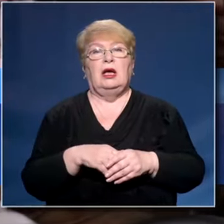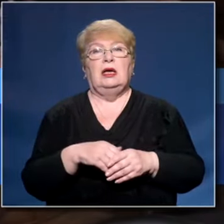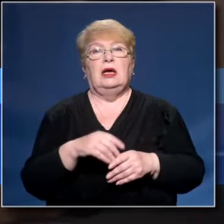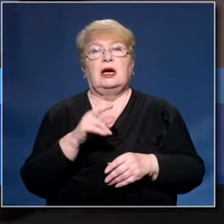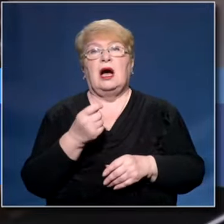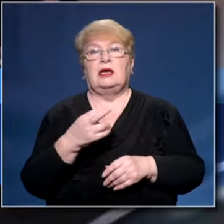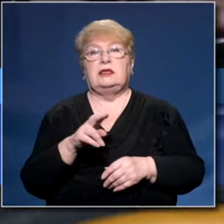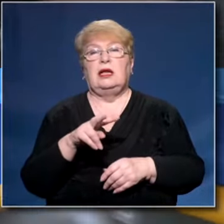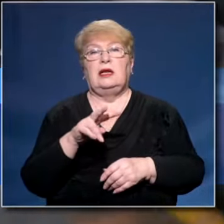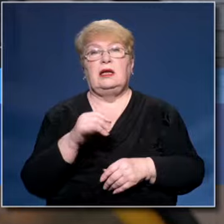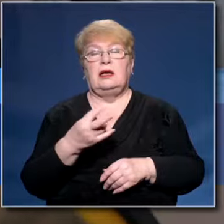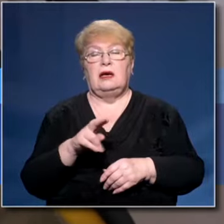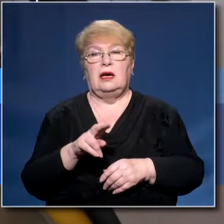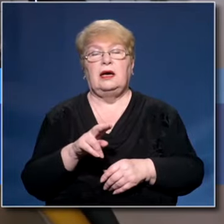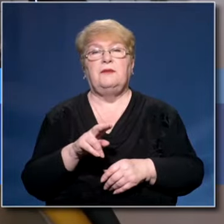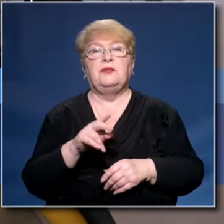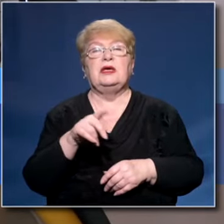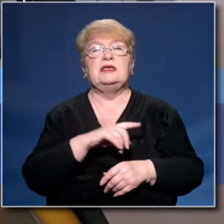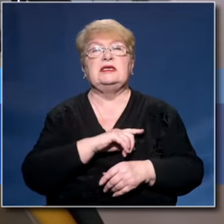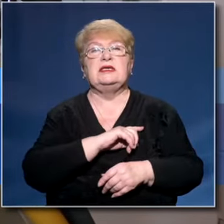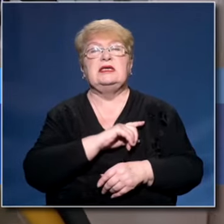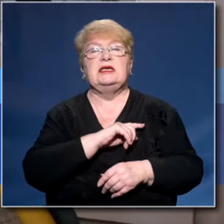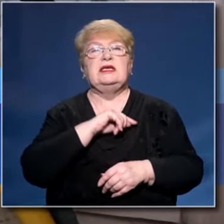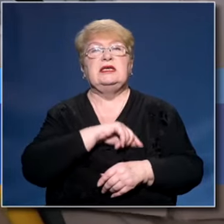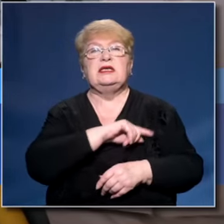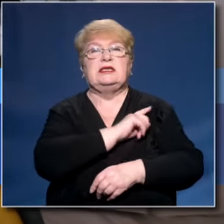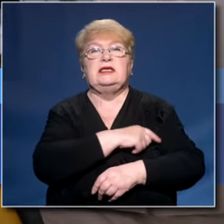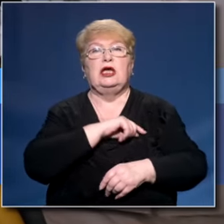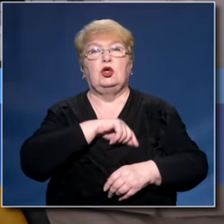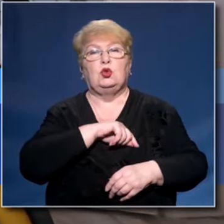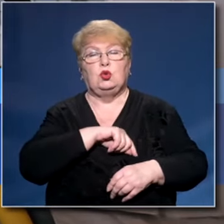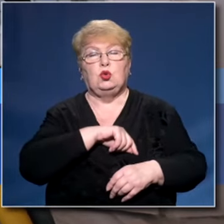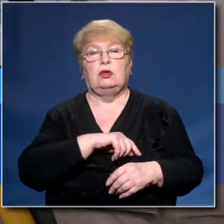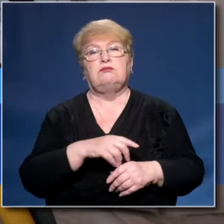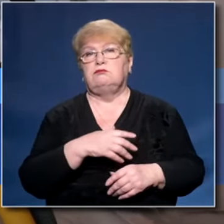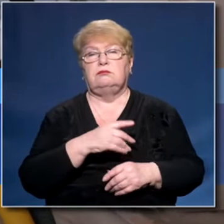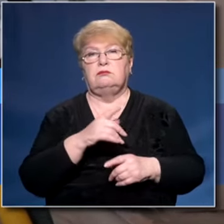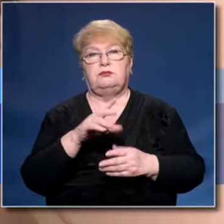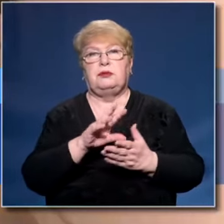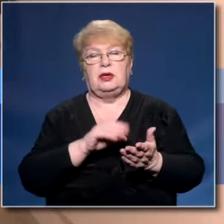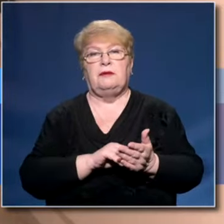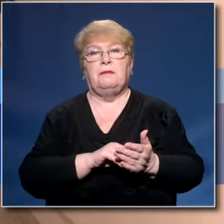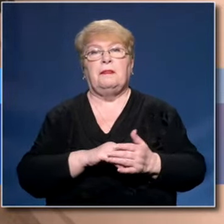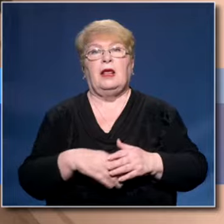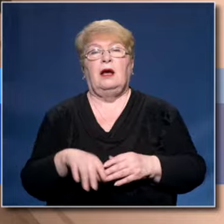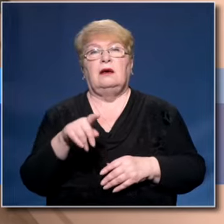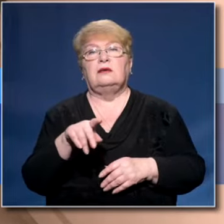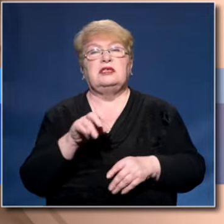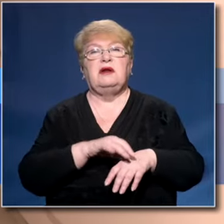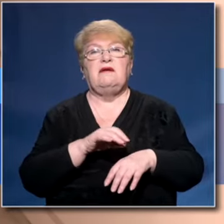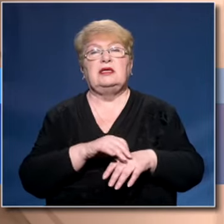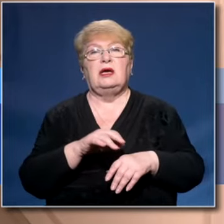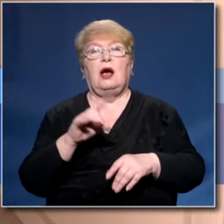Лилия совей ей 35 лет и сила духа пример для многих Лилия сирота у неё редкое заболевание